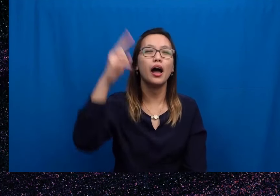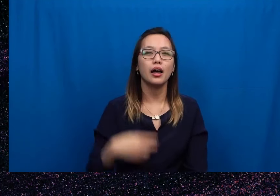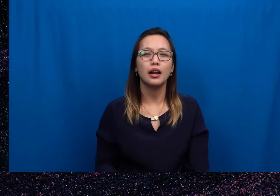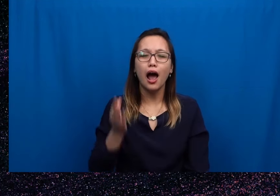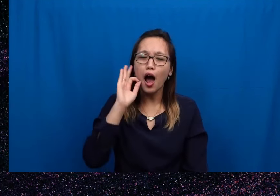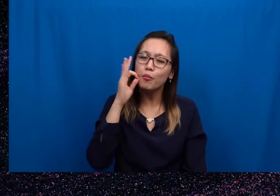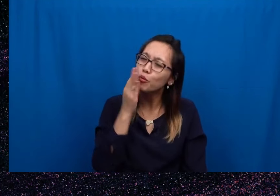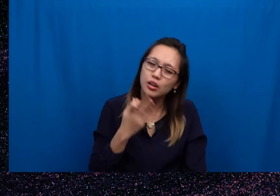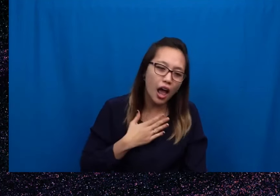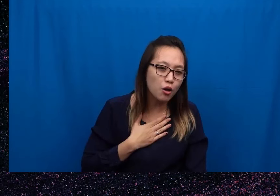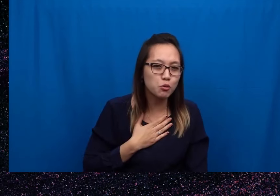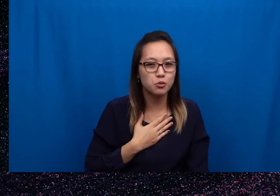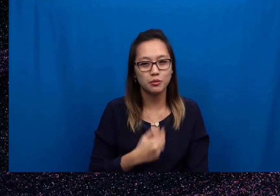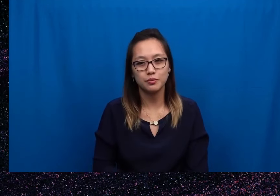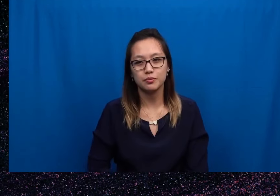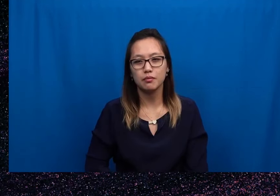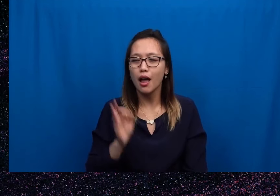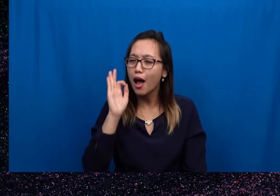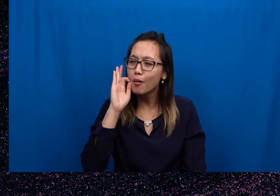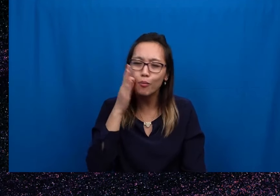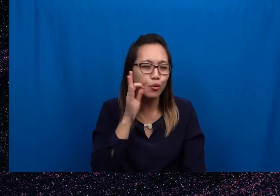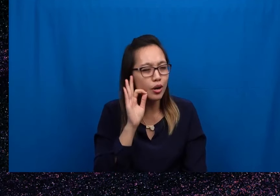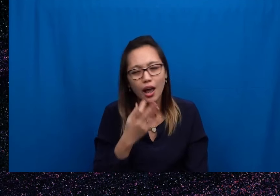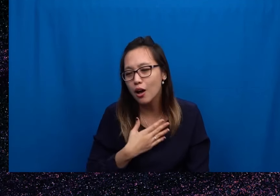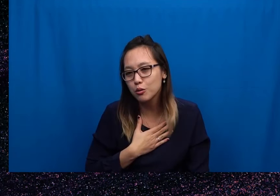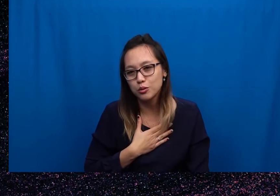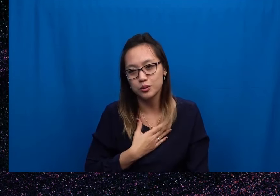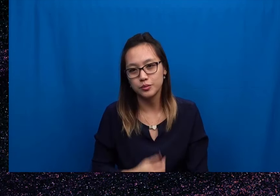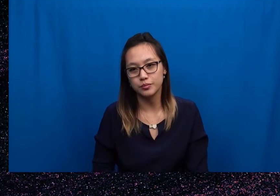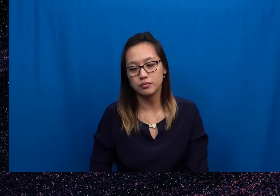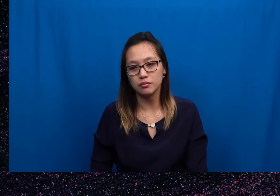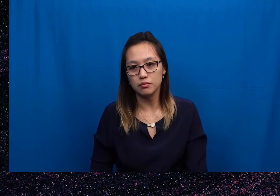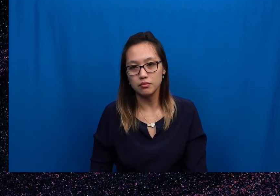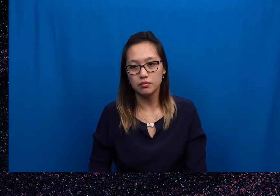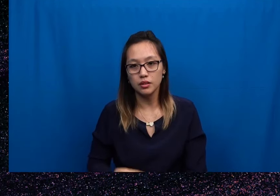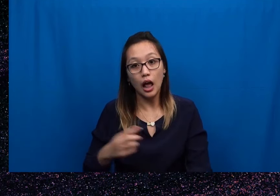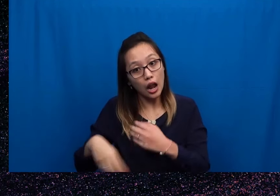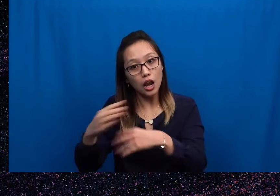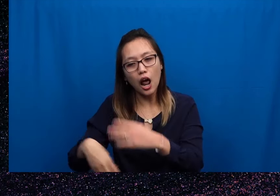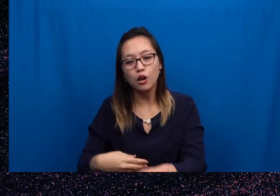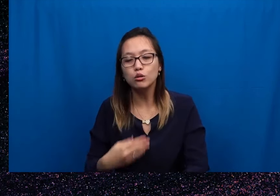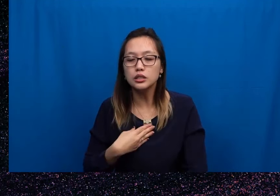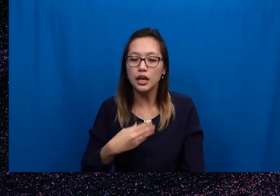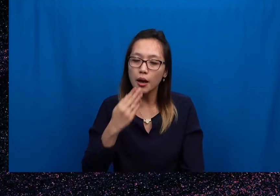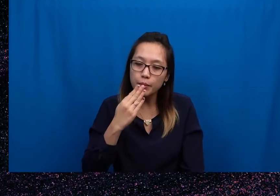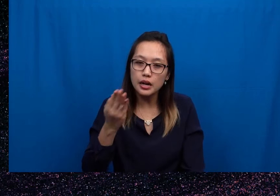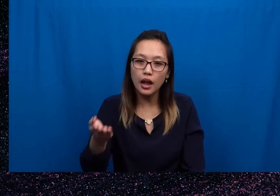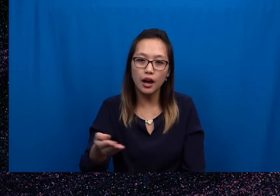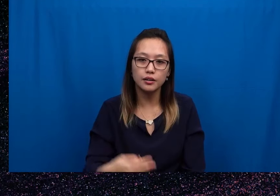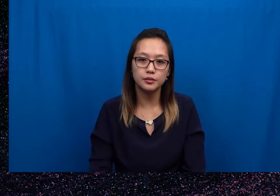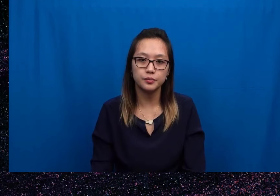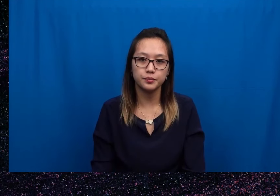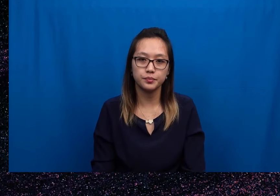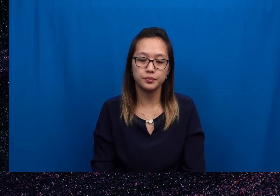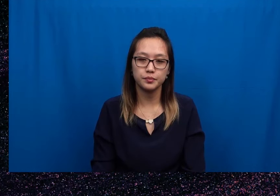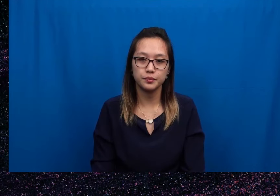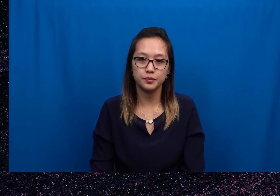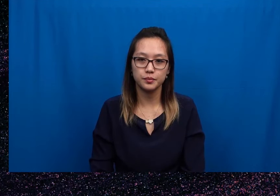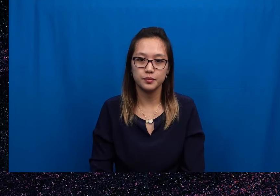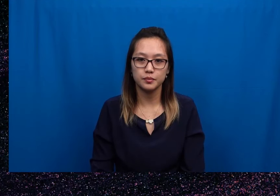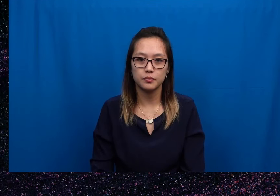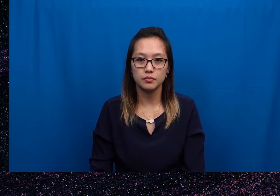Tuhan. Ampuni aku Tuhan. Lalu terucap dari mulut saya dengar sampai